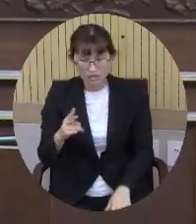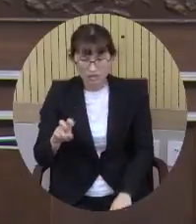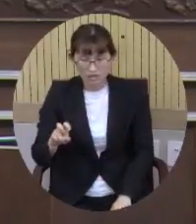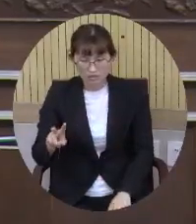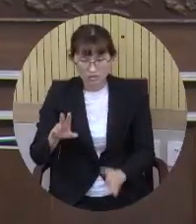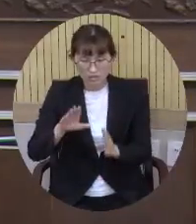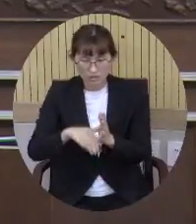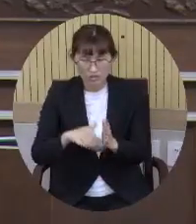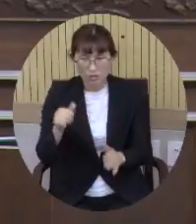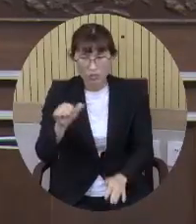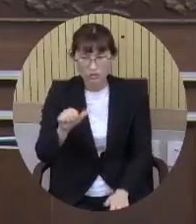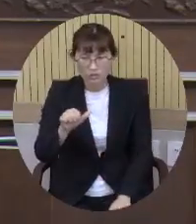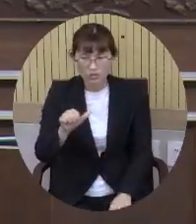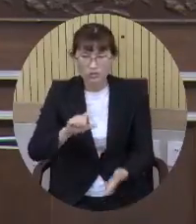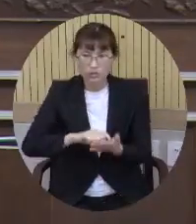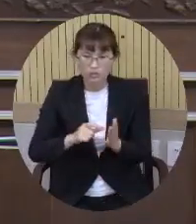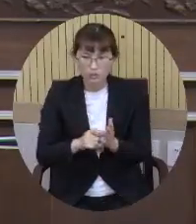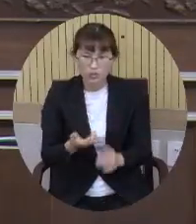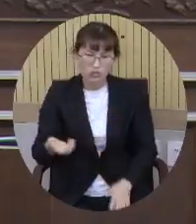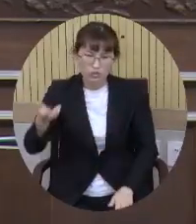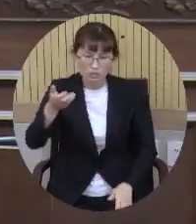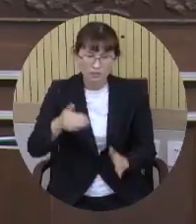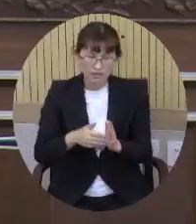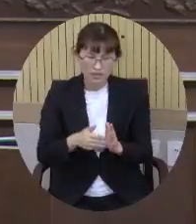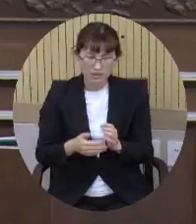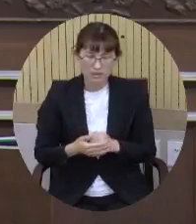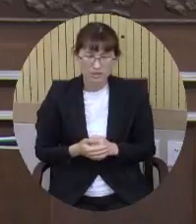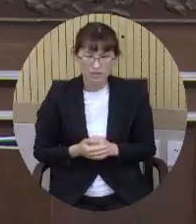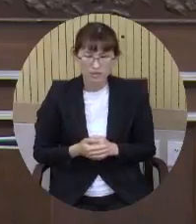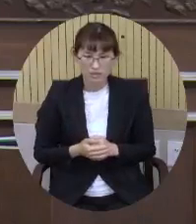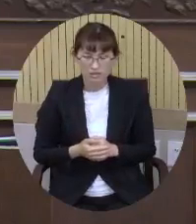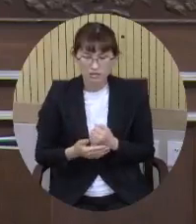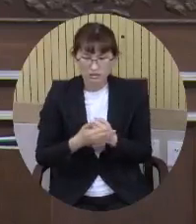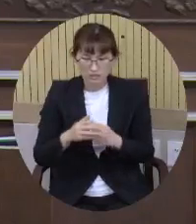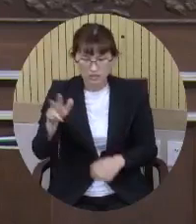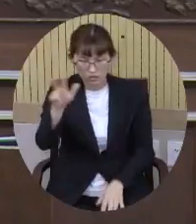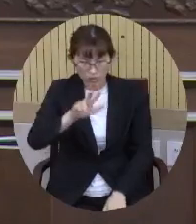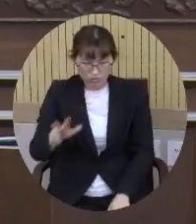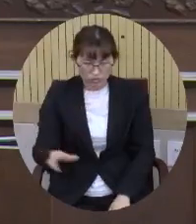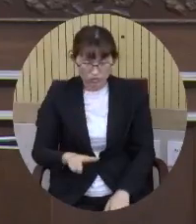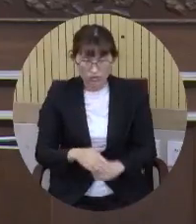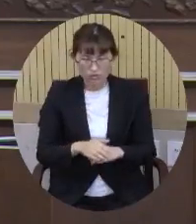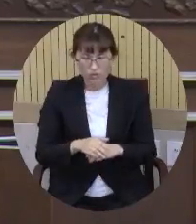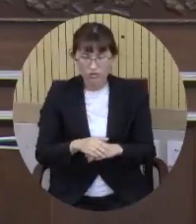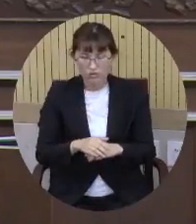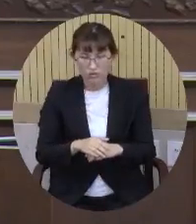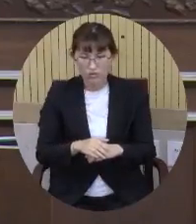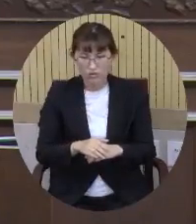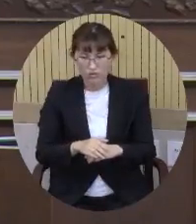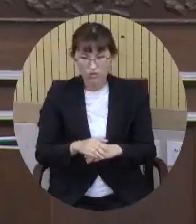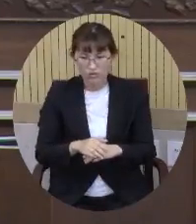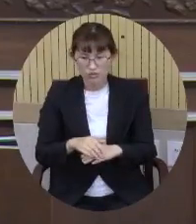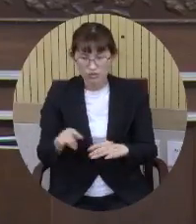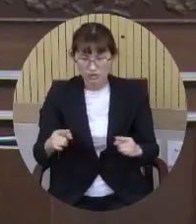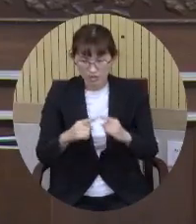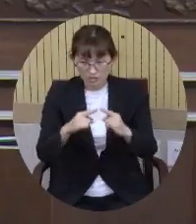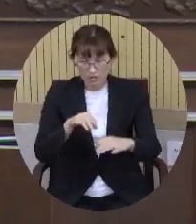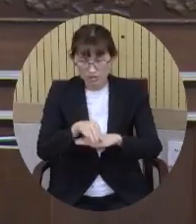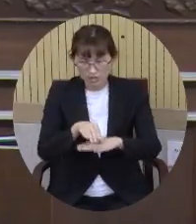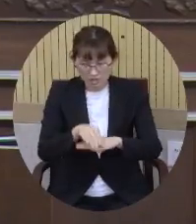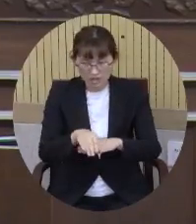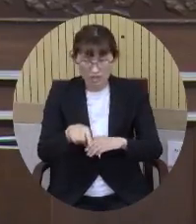5,673대로 증가하고 있습니다. 이에 따라 전국적으로 캠핑용 차량들이 도심 속